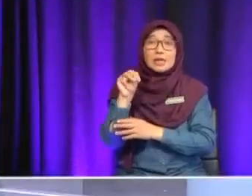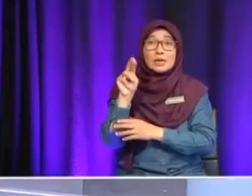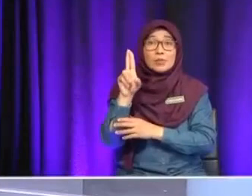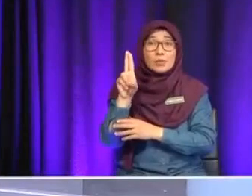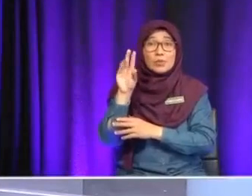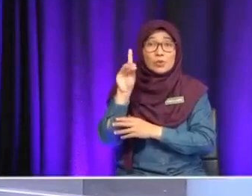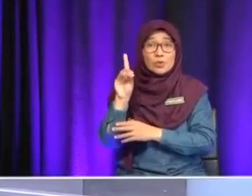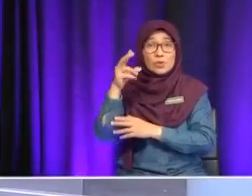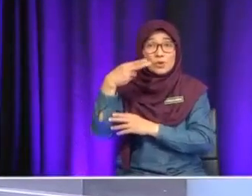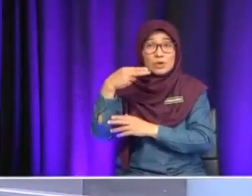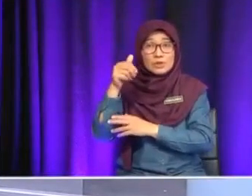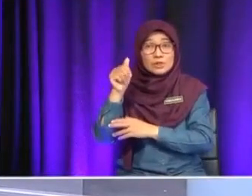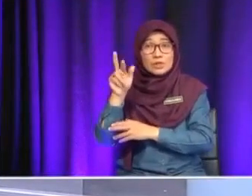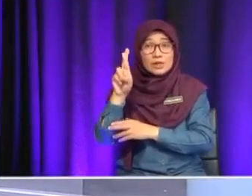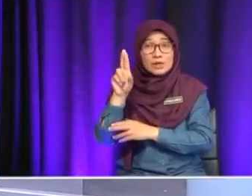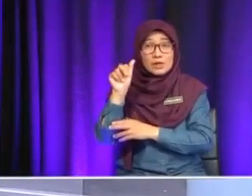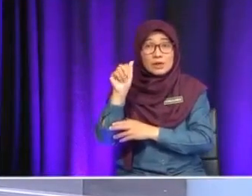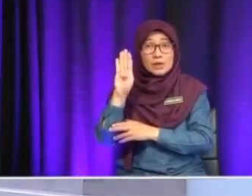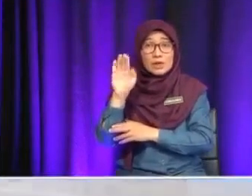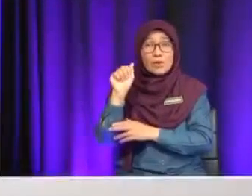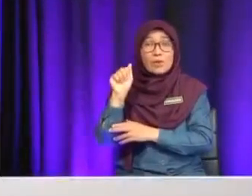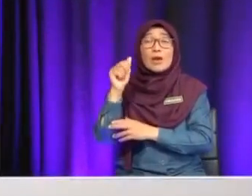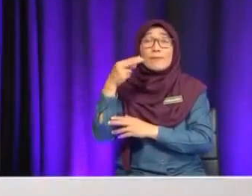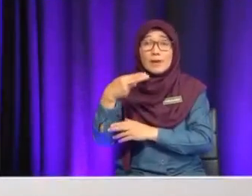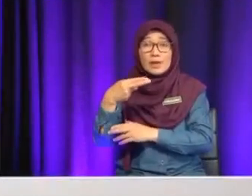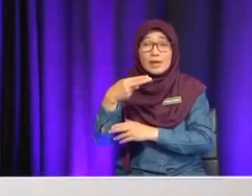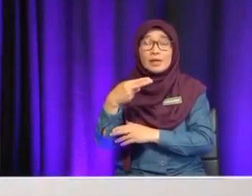talian. Kalau jelas, angkatkan tangan. Jelas tak? Jelas tak?